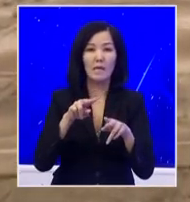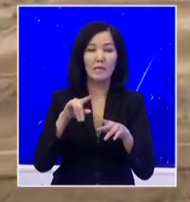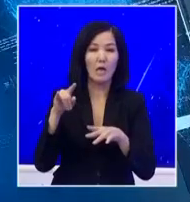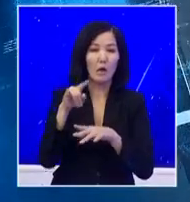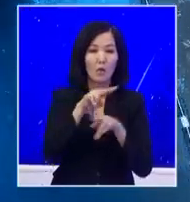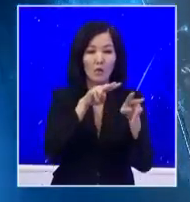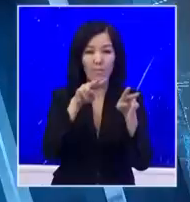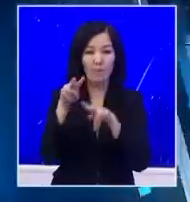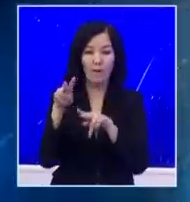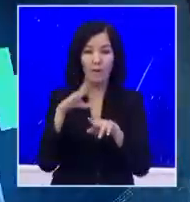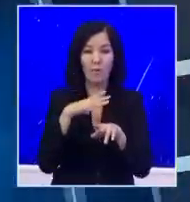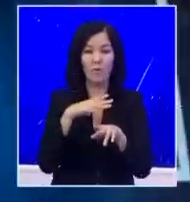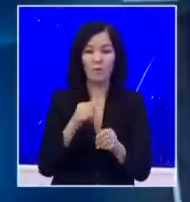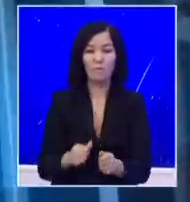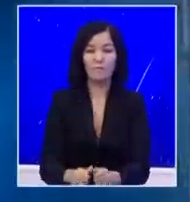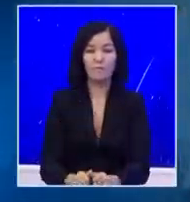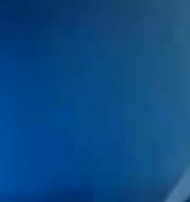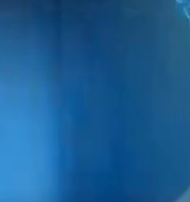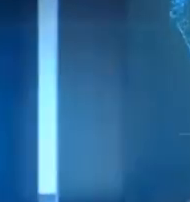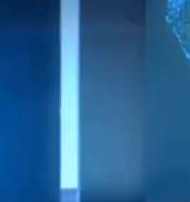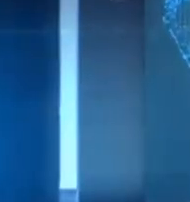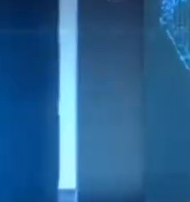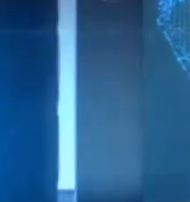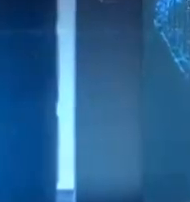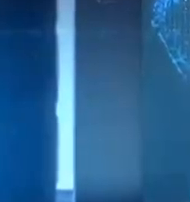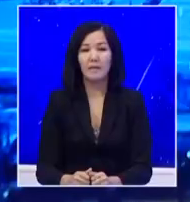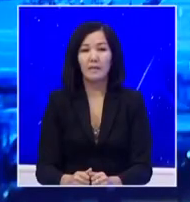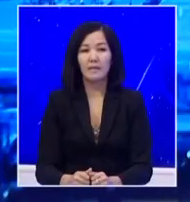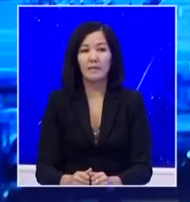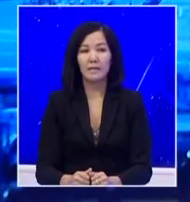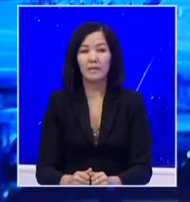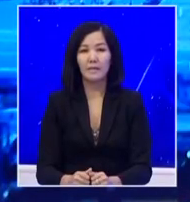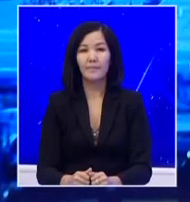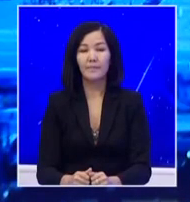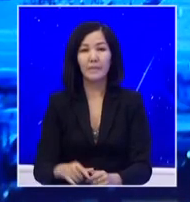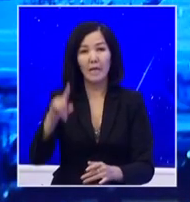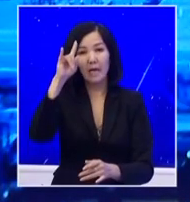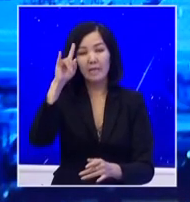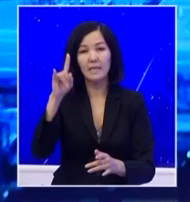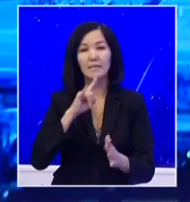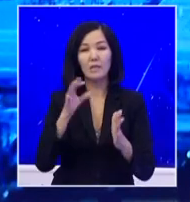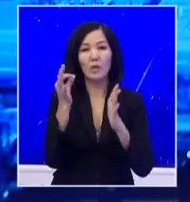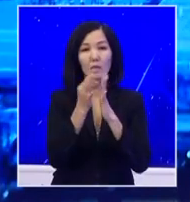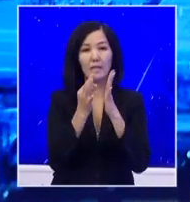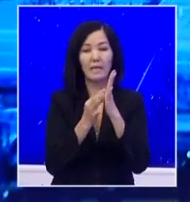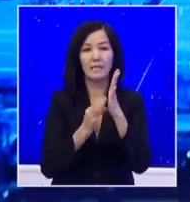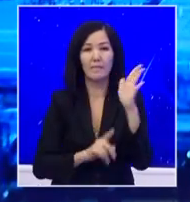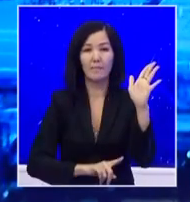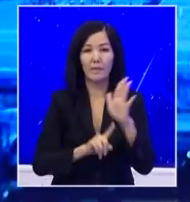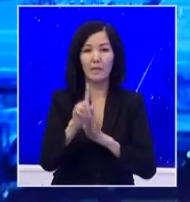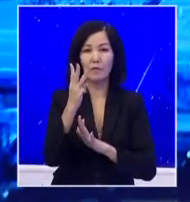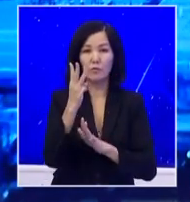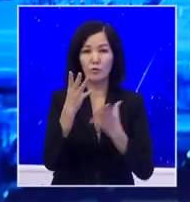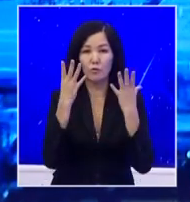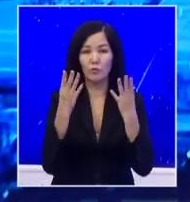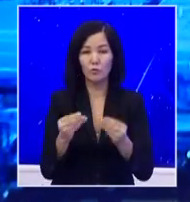пайдаланылған. Әзиза Ғазезқызы, Ринат Өтеев, Нұр Сұлтан. Елімізде ОБТ басталғалы 3 күн болды. Осы